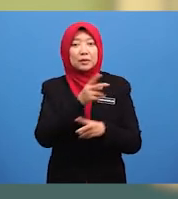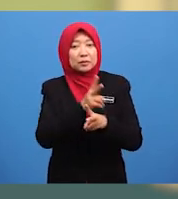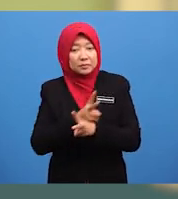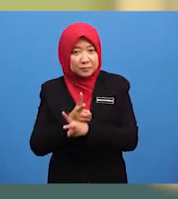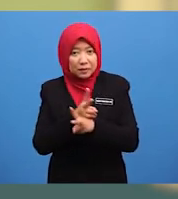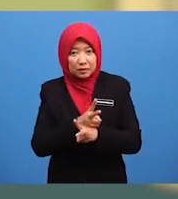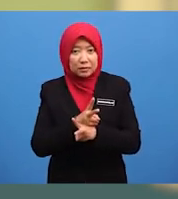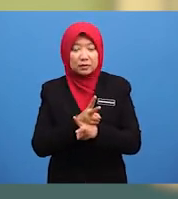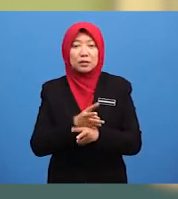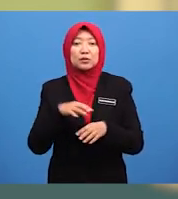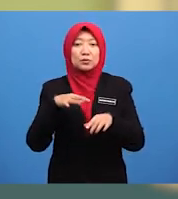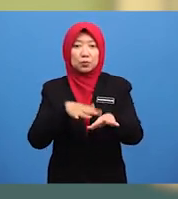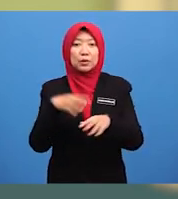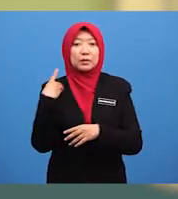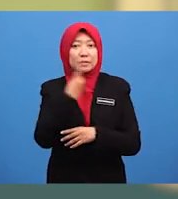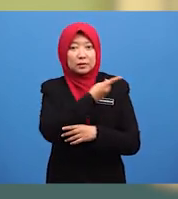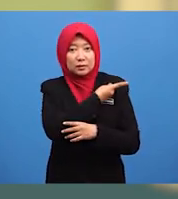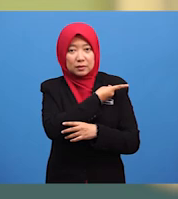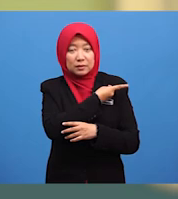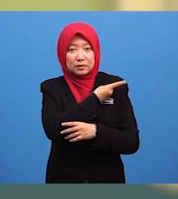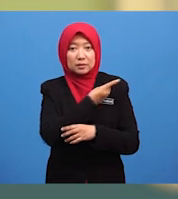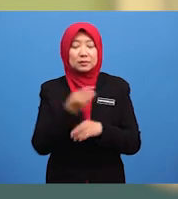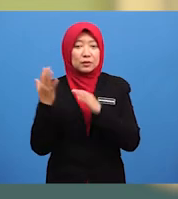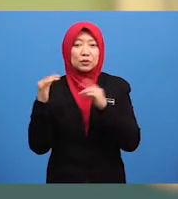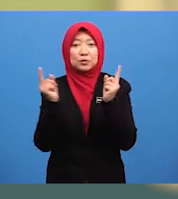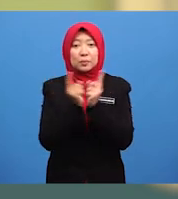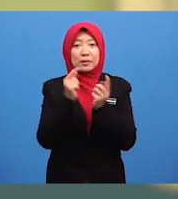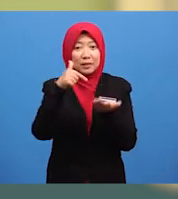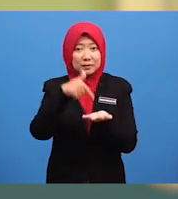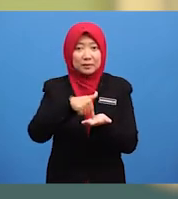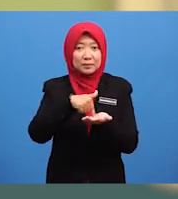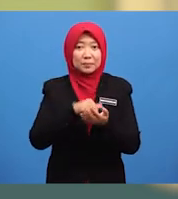Hargailah sungai kita. Semoga jumpa lagi.